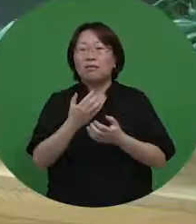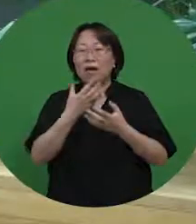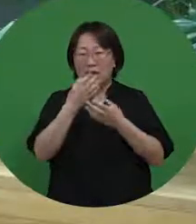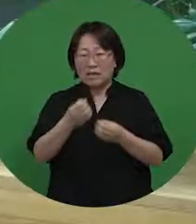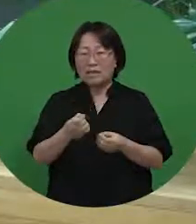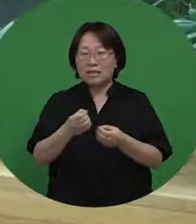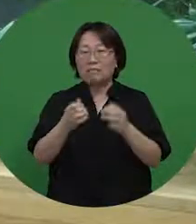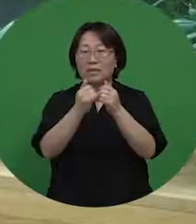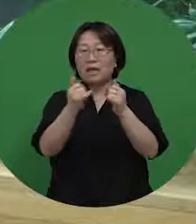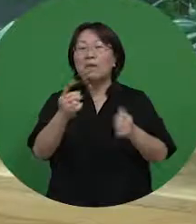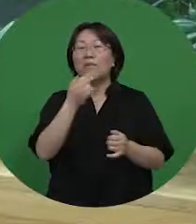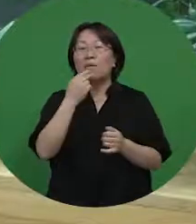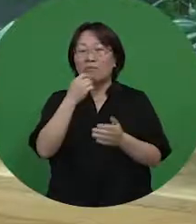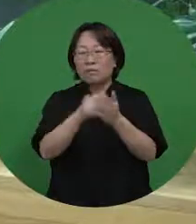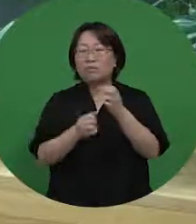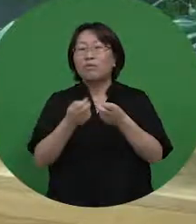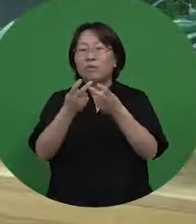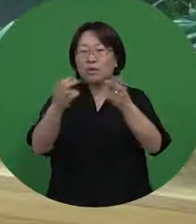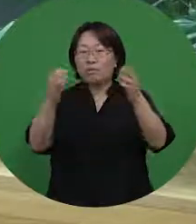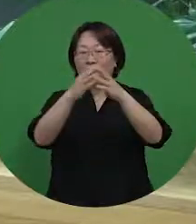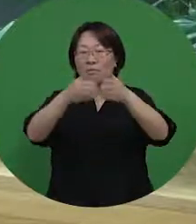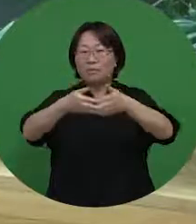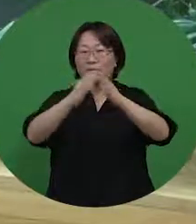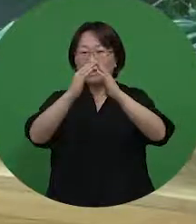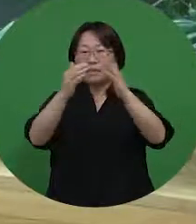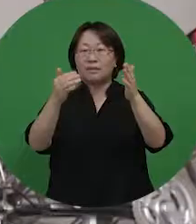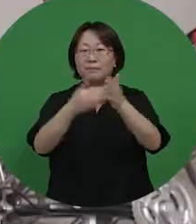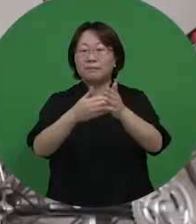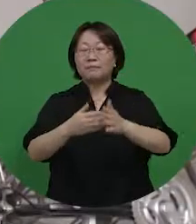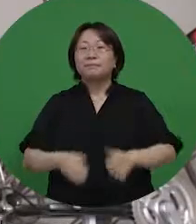안심 무인 택배함을 설치했습니다.